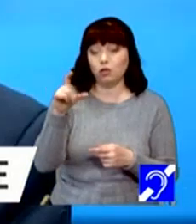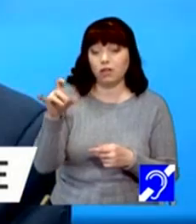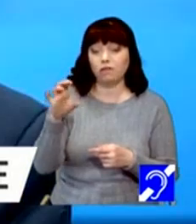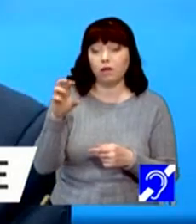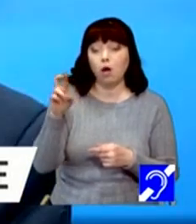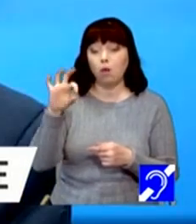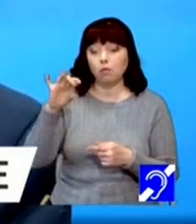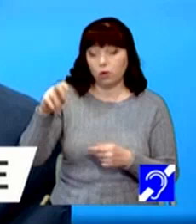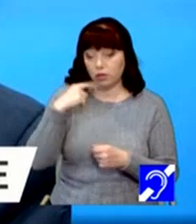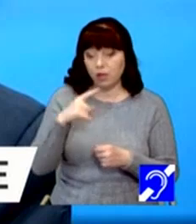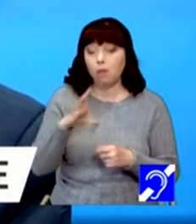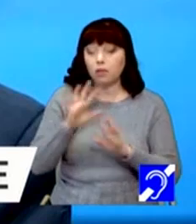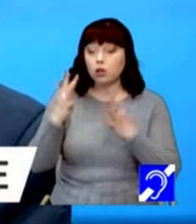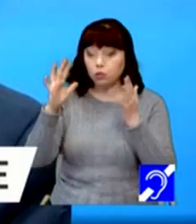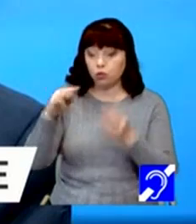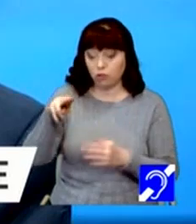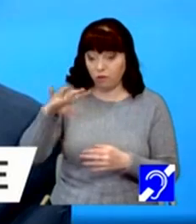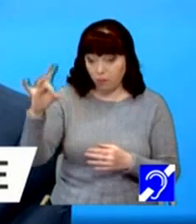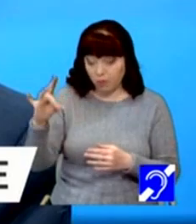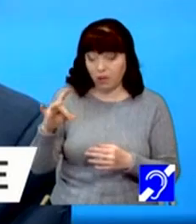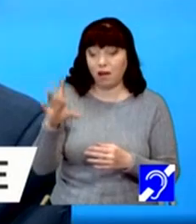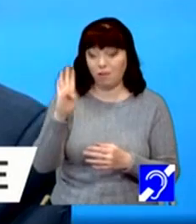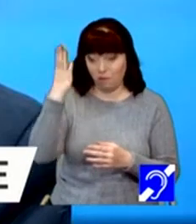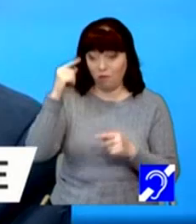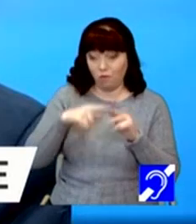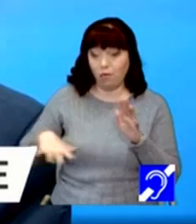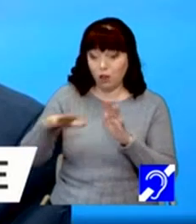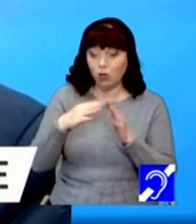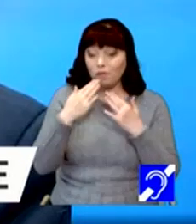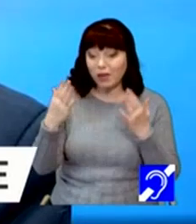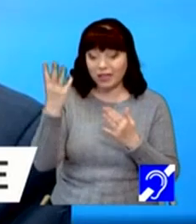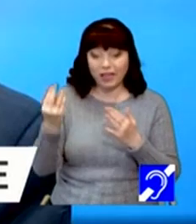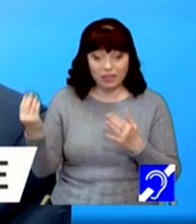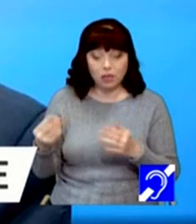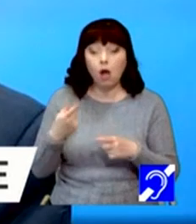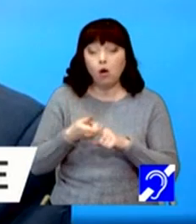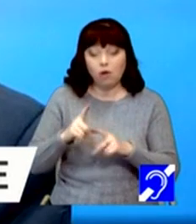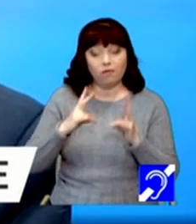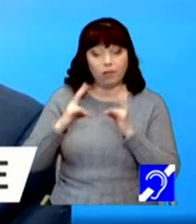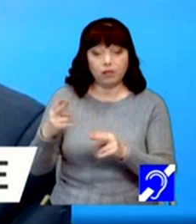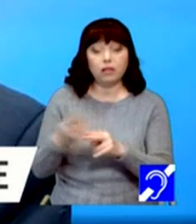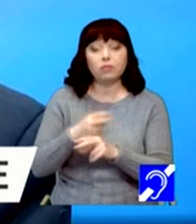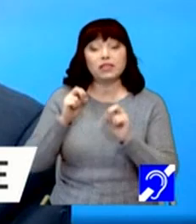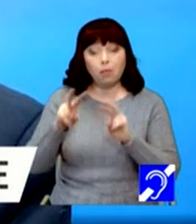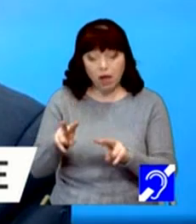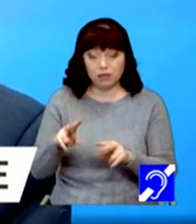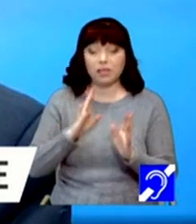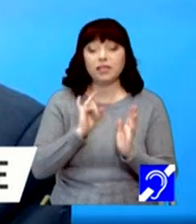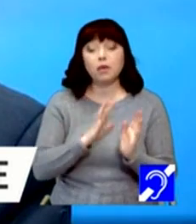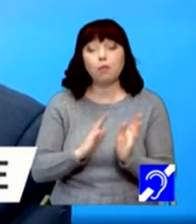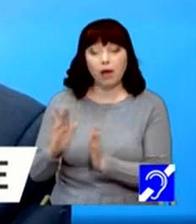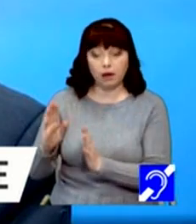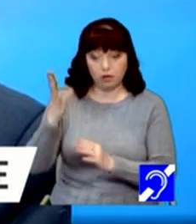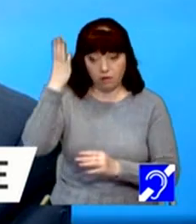incidentului semnalată în regiunea transnistreană a republicii Moldova în ultimele zile sunt dăunatoare securității și stabilității Republicii